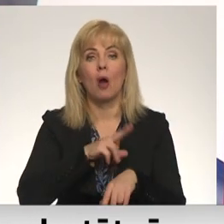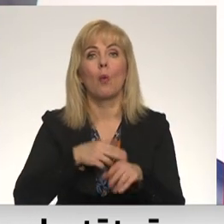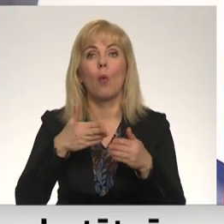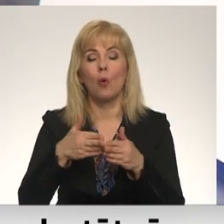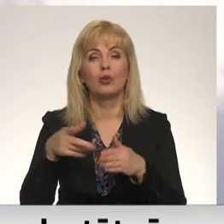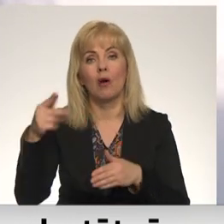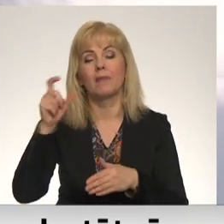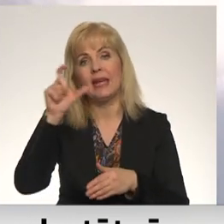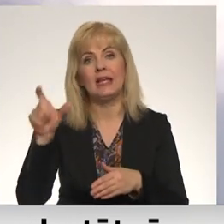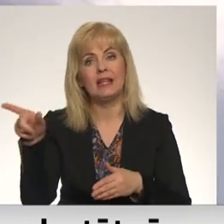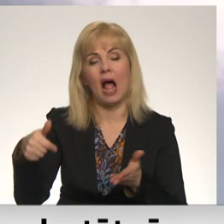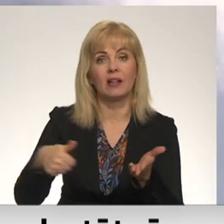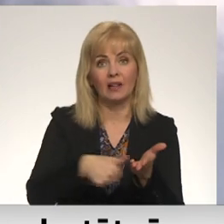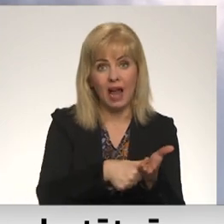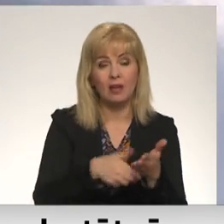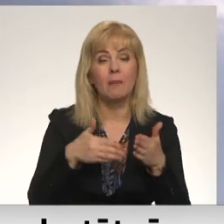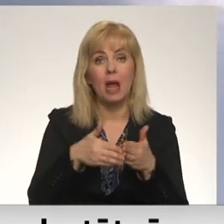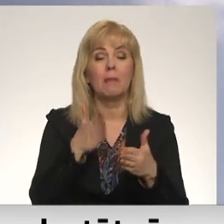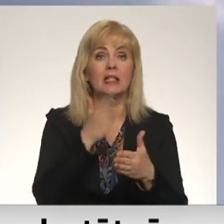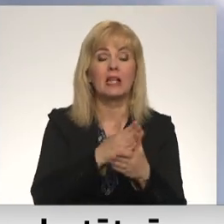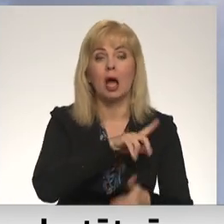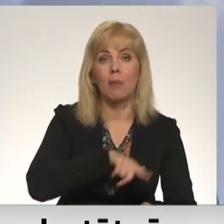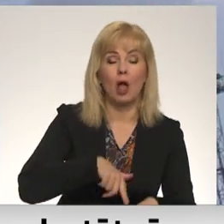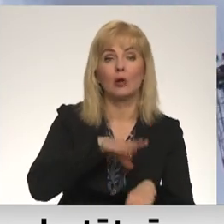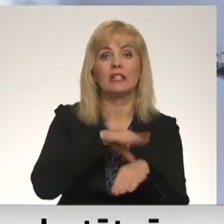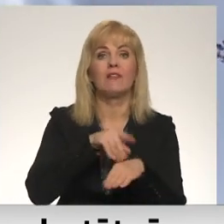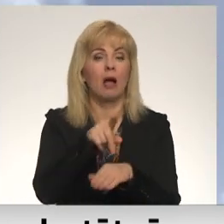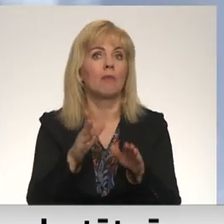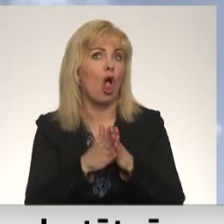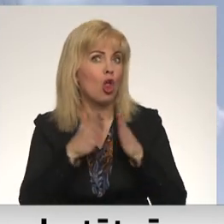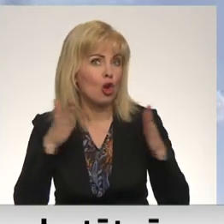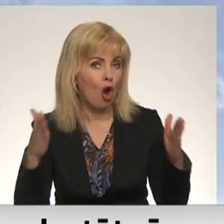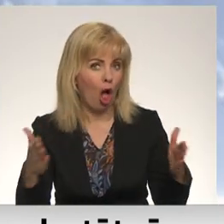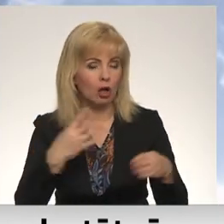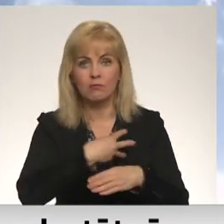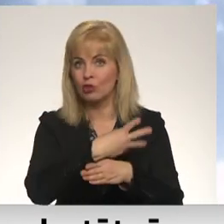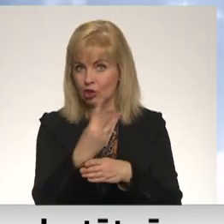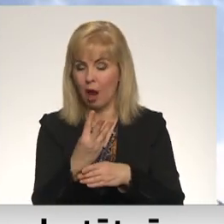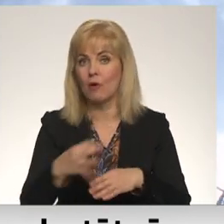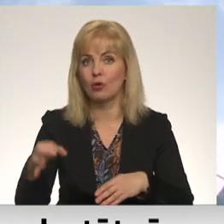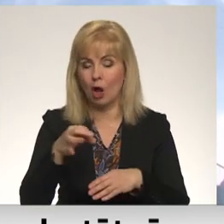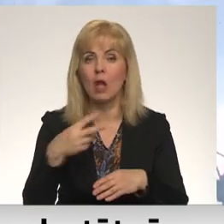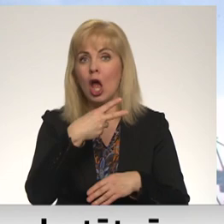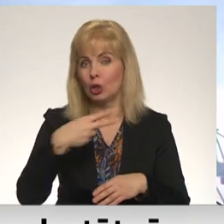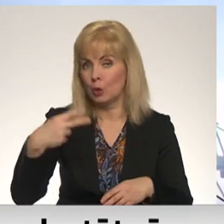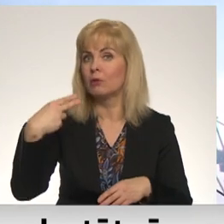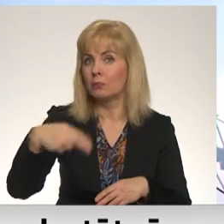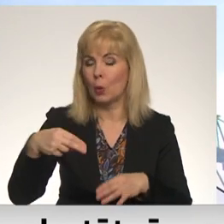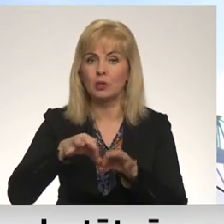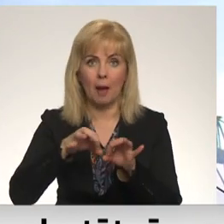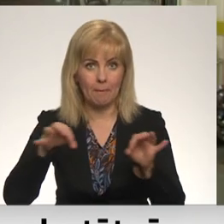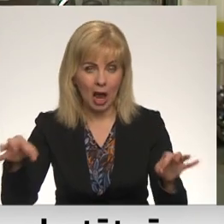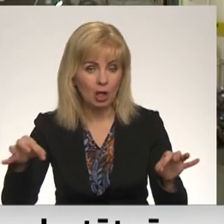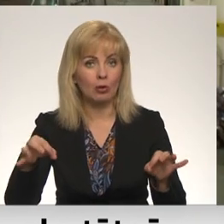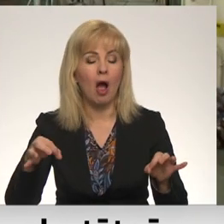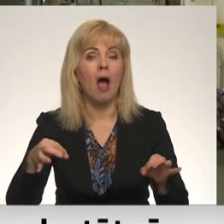Itālijas reģistrāciju. Šie prāmi, kas kursē starp Latviju un Zviedriju, ir viena no lielākajiem Ziemeļvalstu reģionā – 222 metri. Vētras